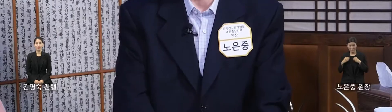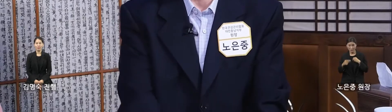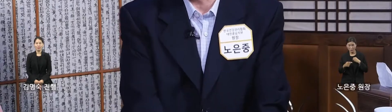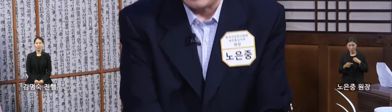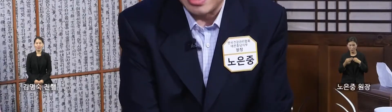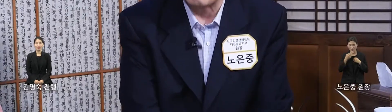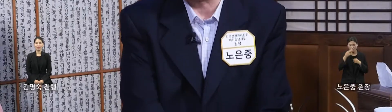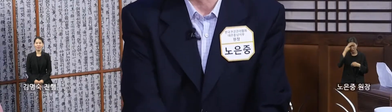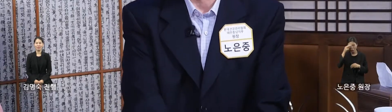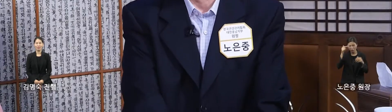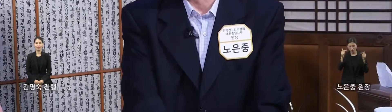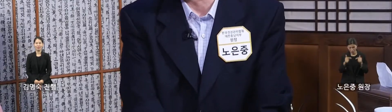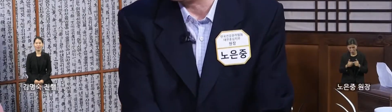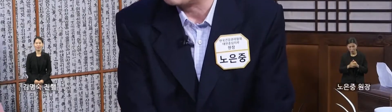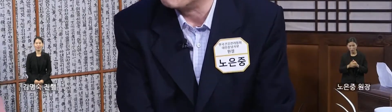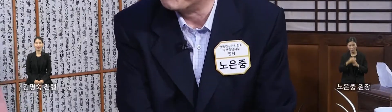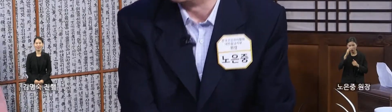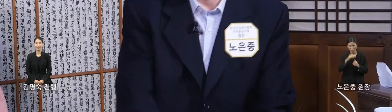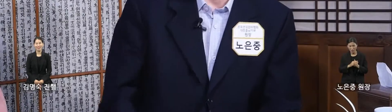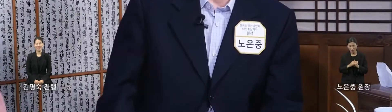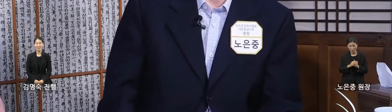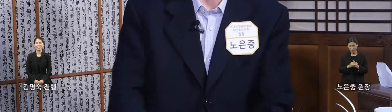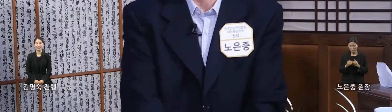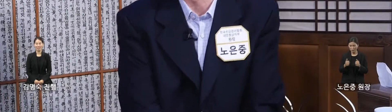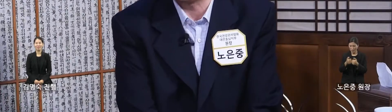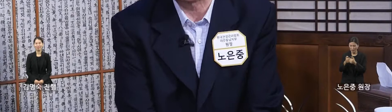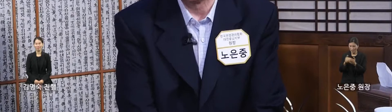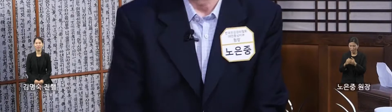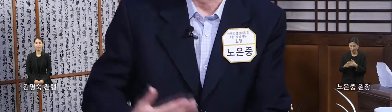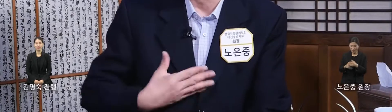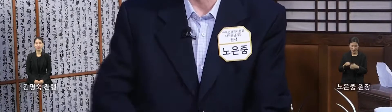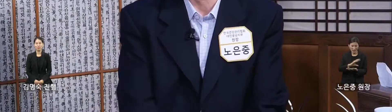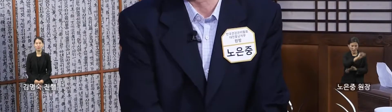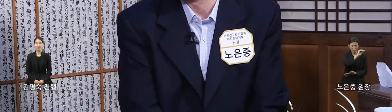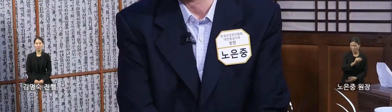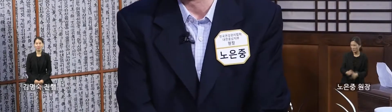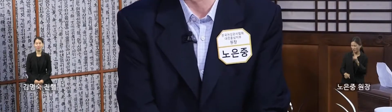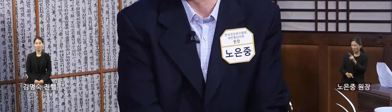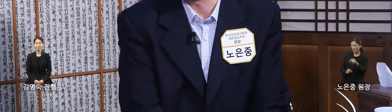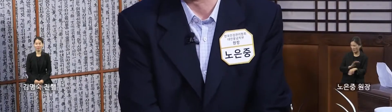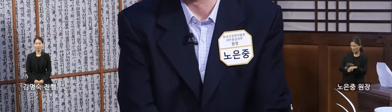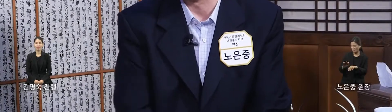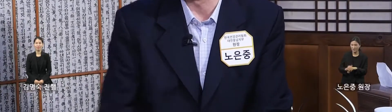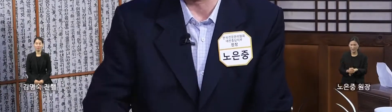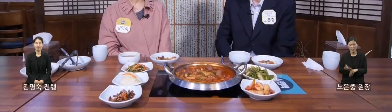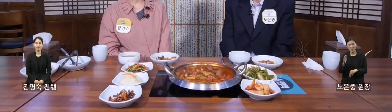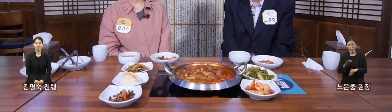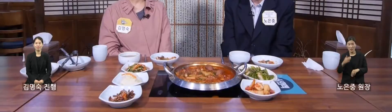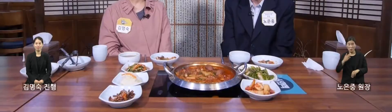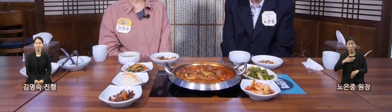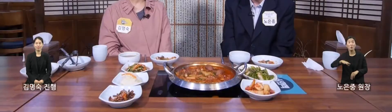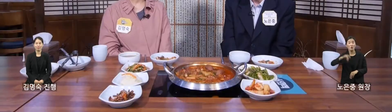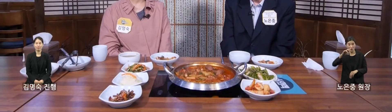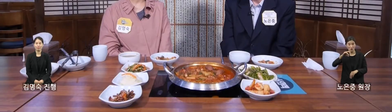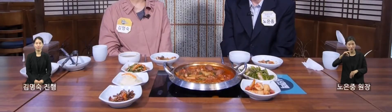줄이시고 그러면 예 알았습니다 나가면서 너나 잘하세요 이렇게 이런 상황이 되니까 저부터가 변화가 돼야 되고 저부터가 변화가